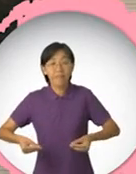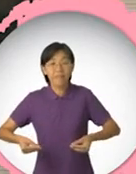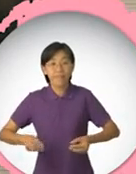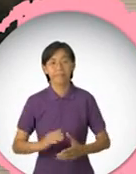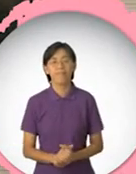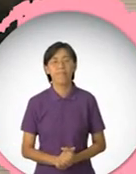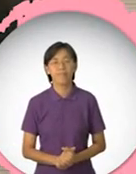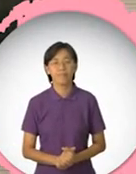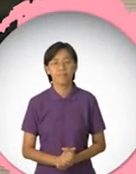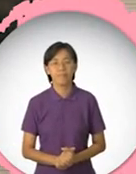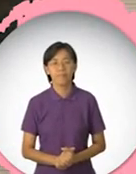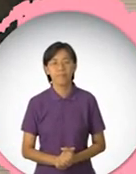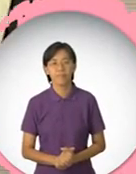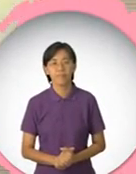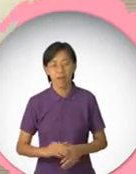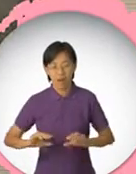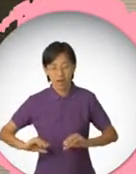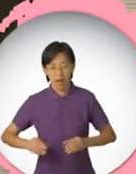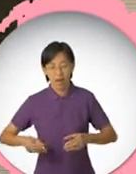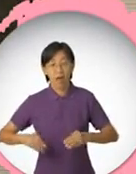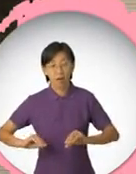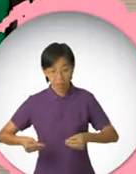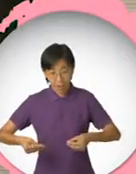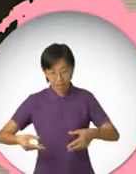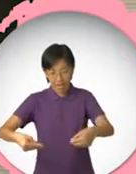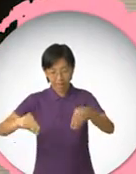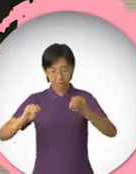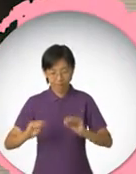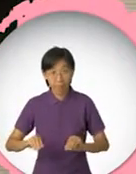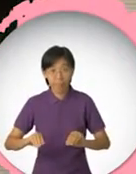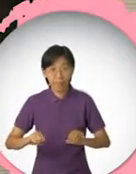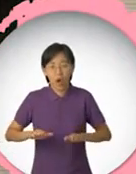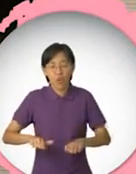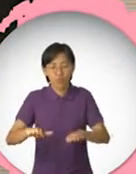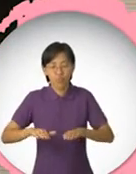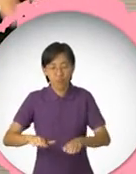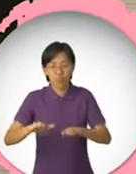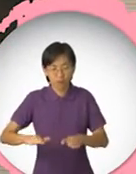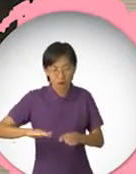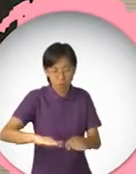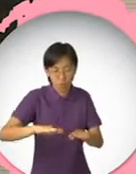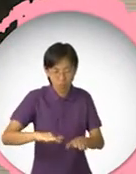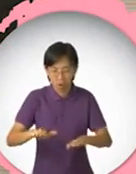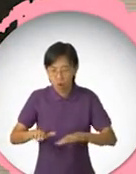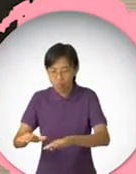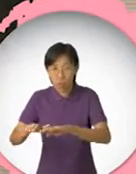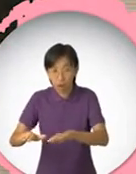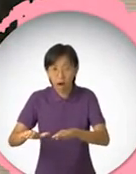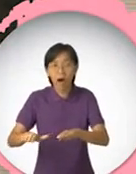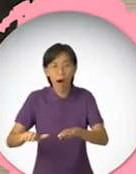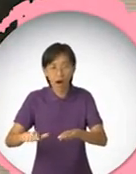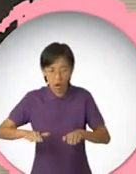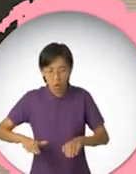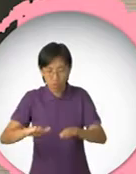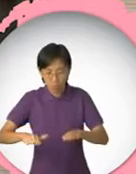ของพลาสติกมาการีนจนกระทั่งมันเข้ามุมทั้งหมดให้เต็มแผ่นจากนั้นเนี่ยเดี๋ยวเราค่อยรีดเพื่อให้มันมีความหนาบางเท่าๆกัน